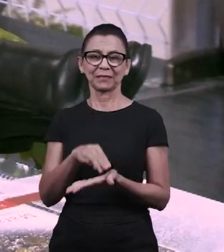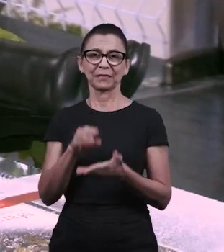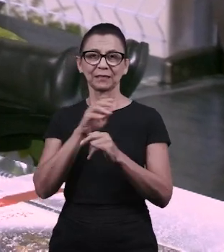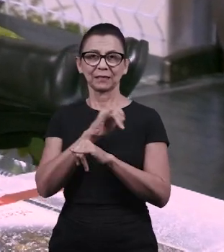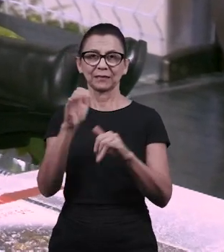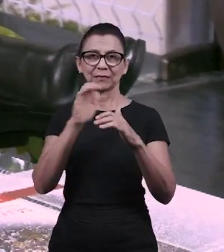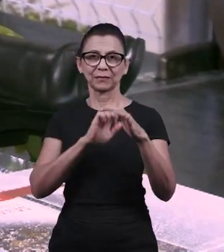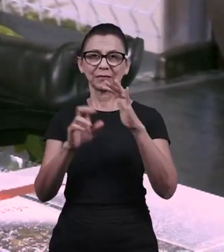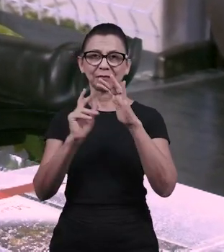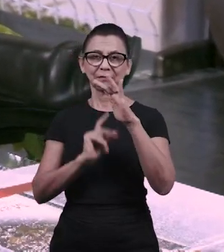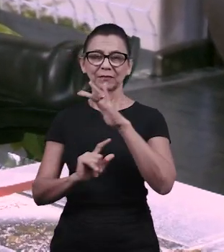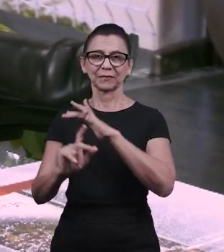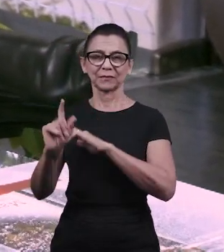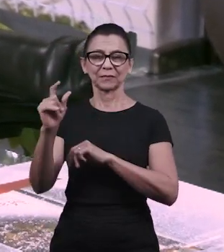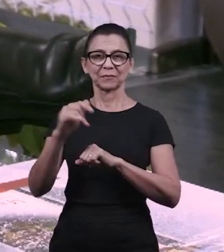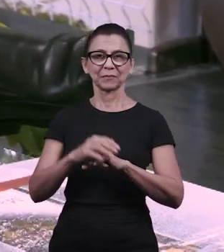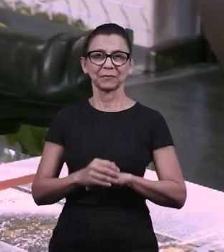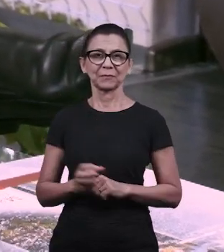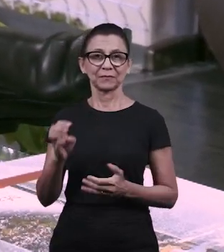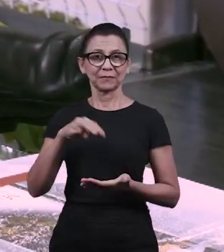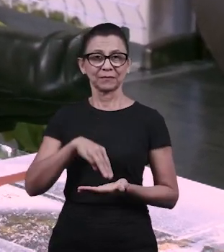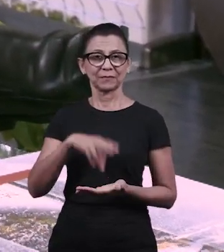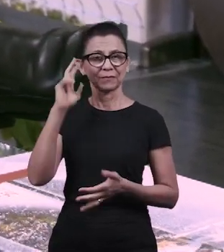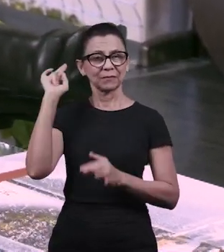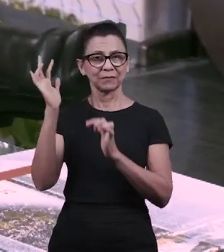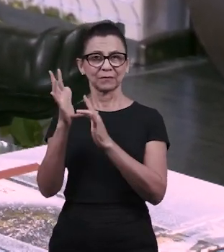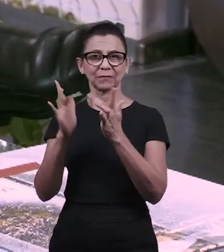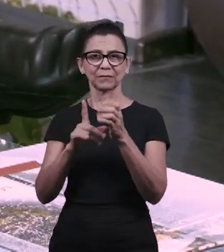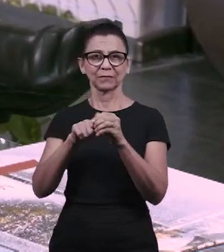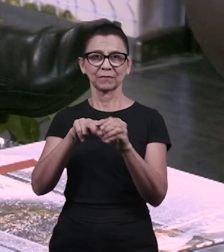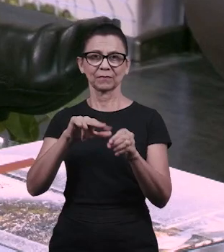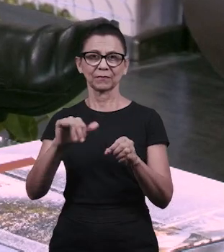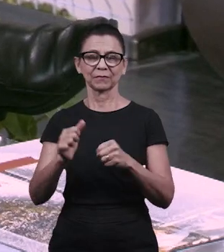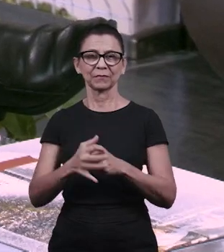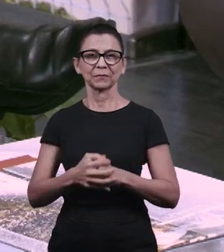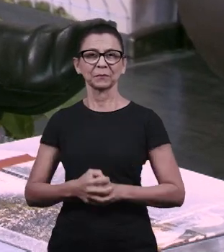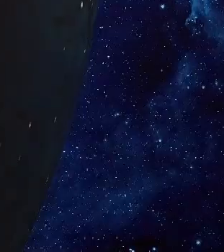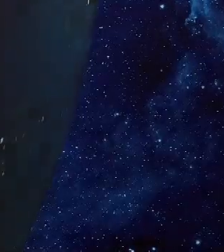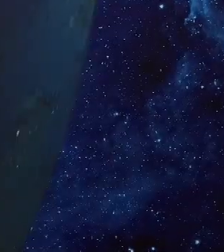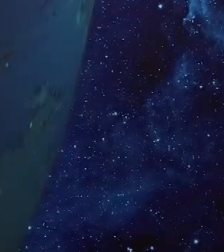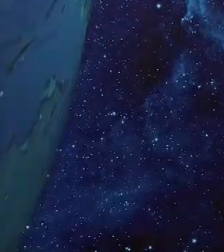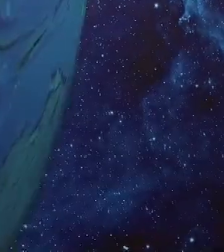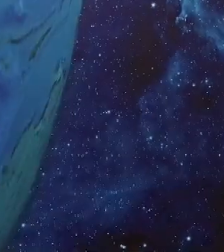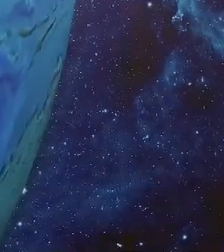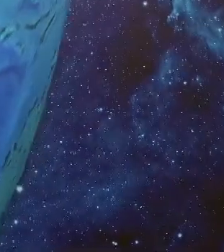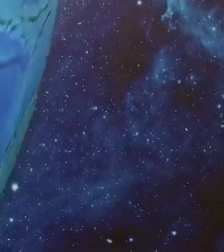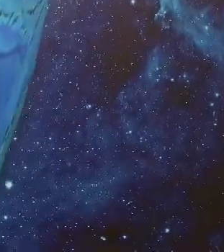провозглашая Вечное Евангелие. Маранафа, Господь Иисус грядет. Аминь.